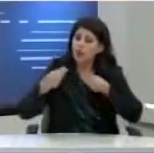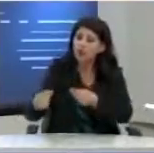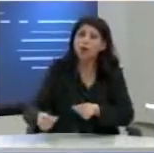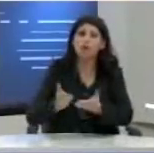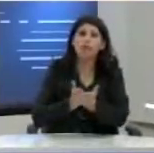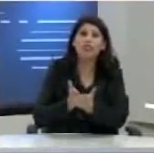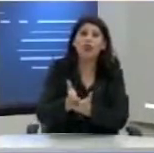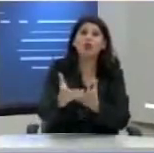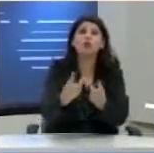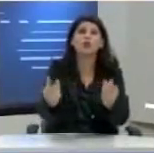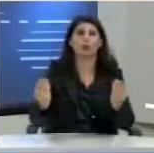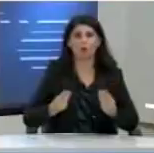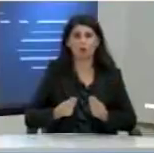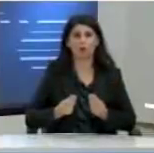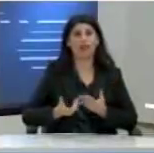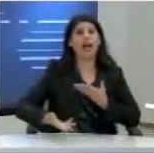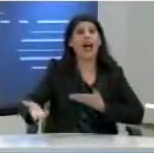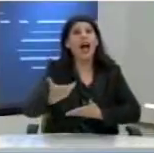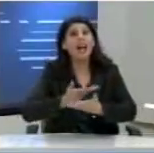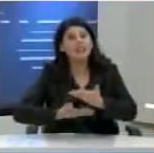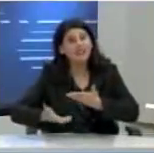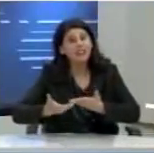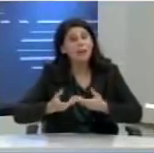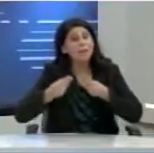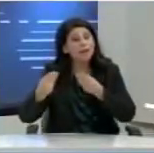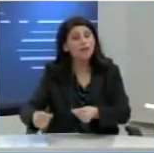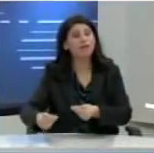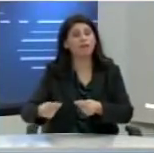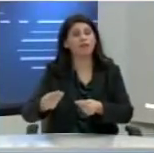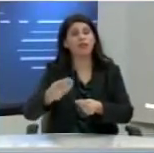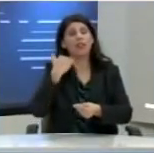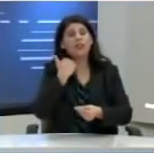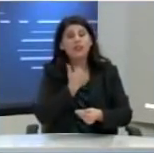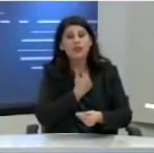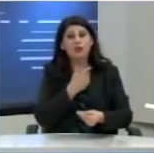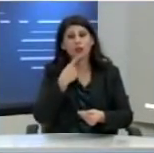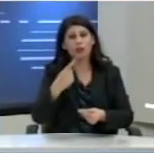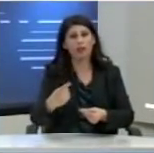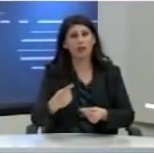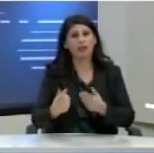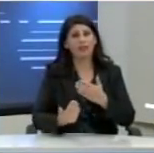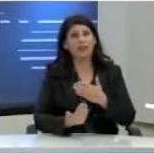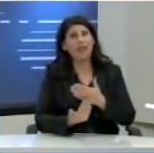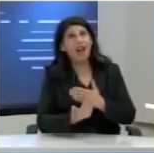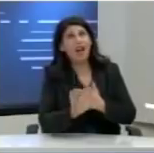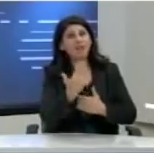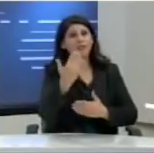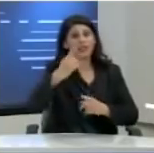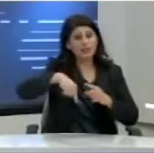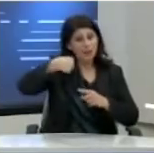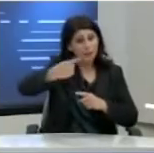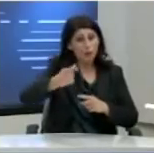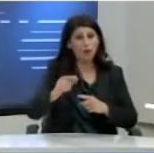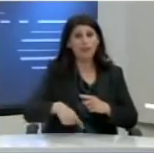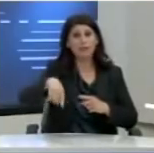πολλούς. Είναι η ανταμοιβή των θυσιών. Και θα έλεγα ότι είναι και η αυγή μιας επόμενης μέρας,